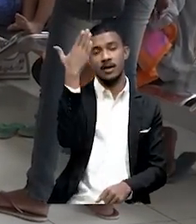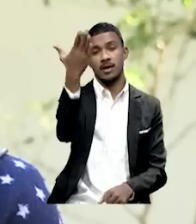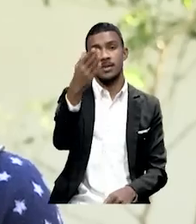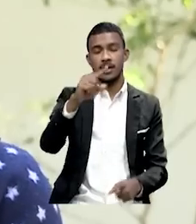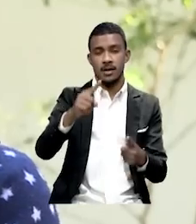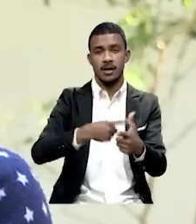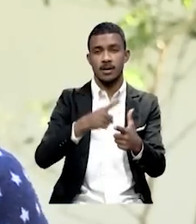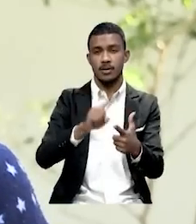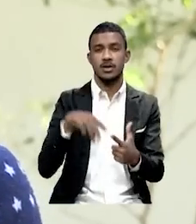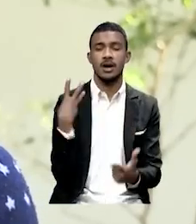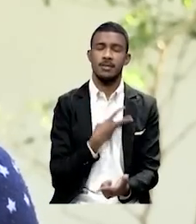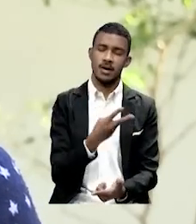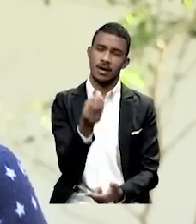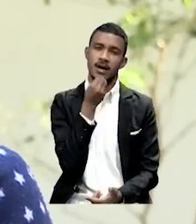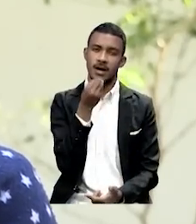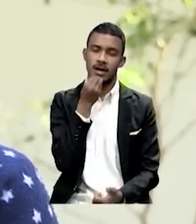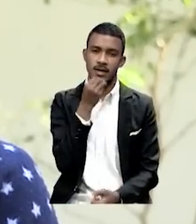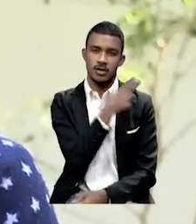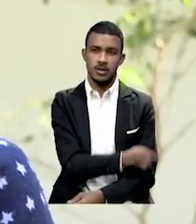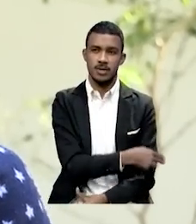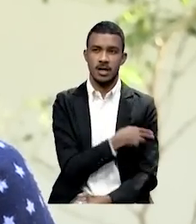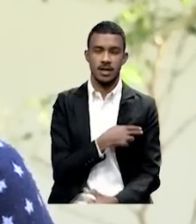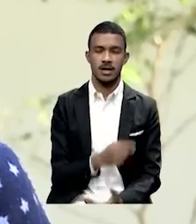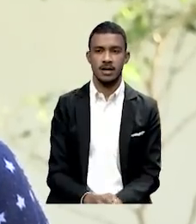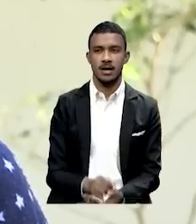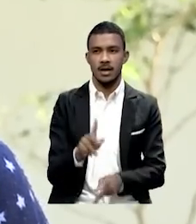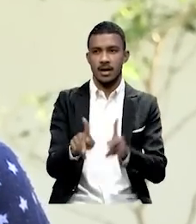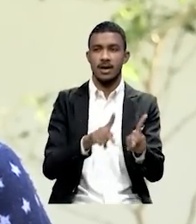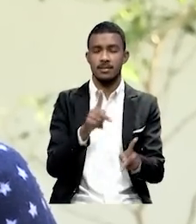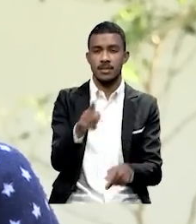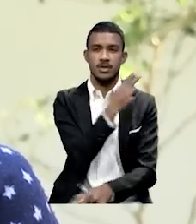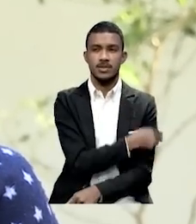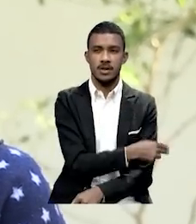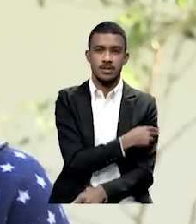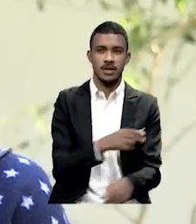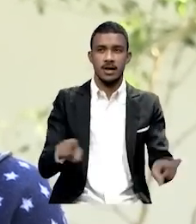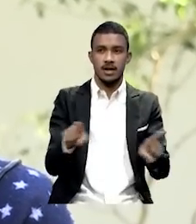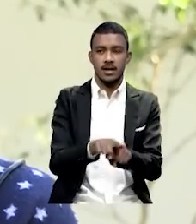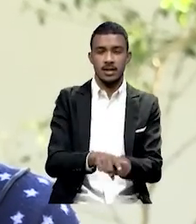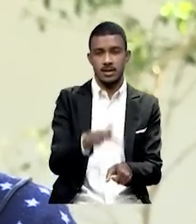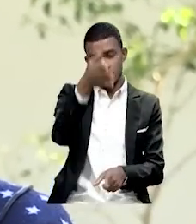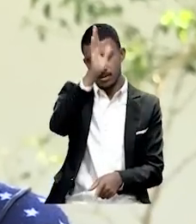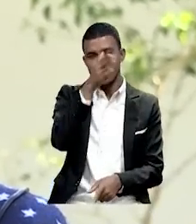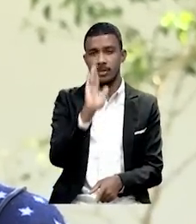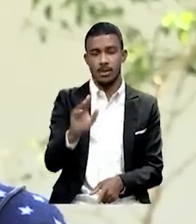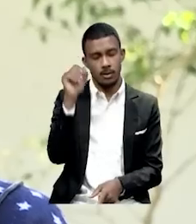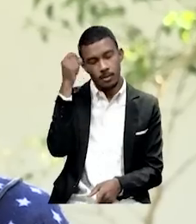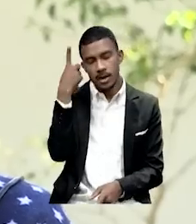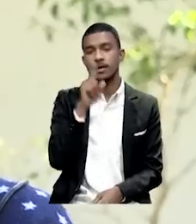am han ha hospital ni ande eman em hospital ni musan sa maromak ni iya komprende lah